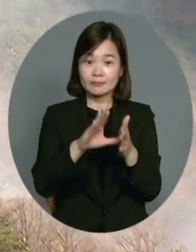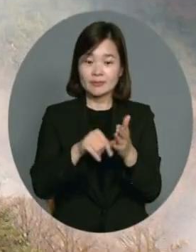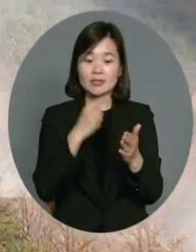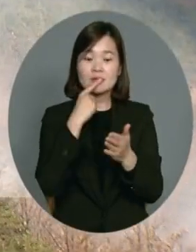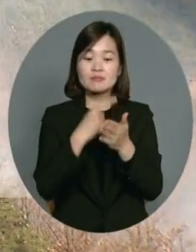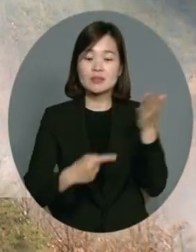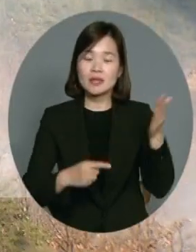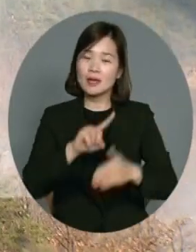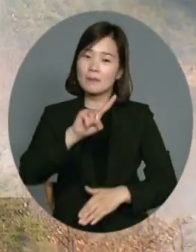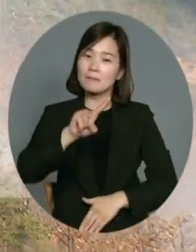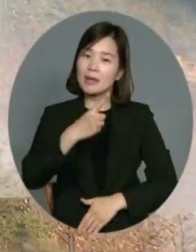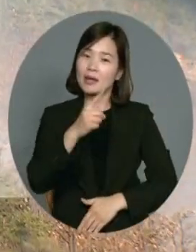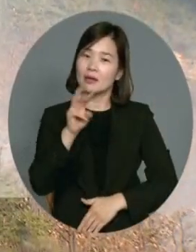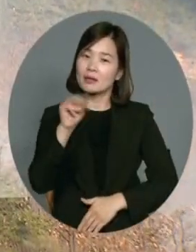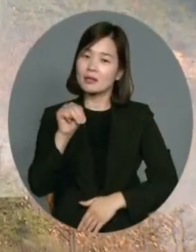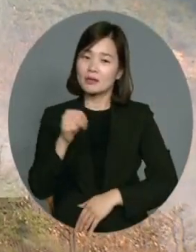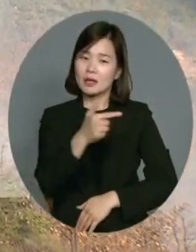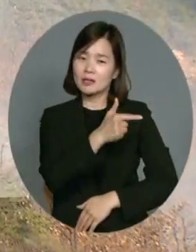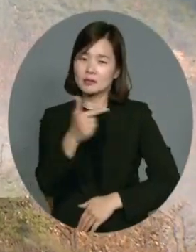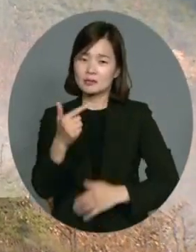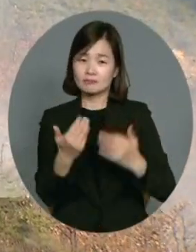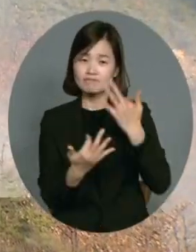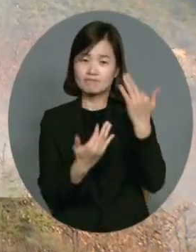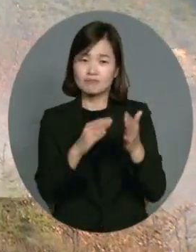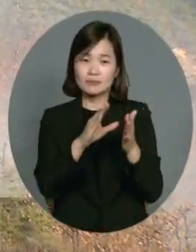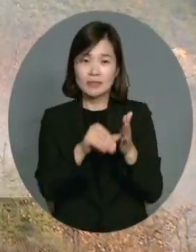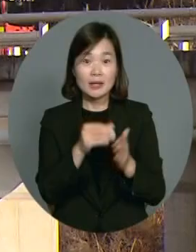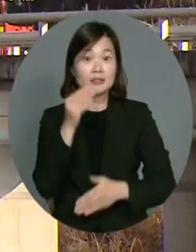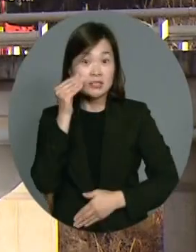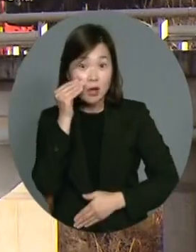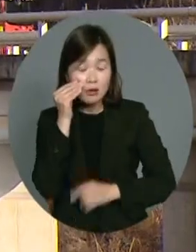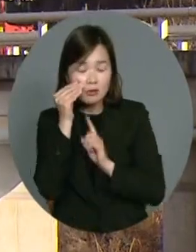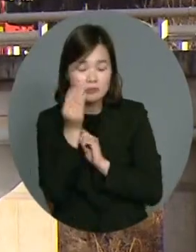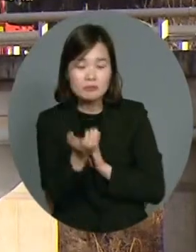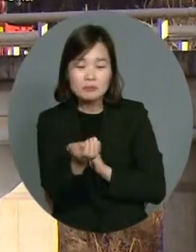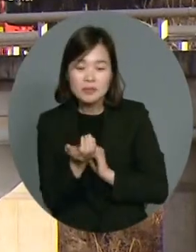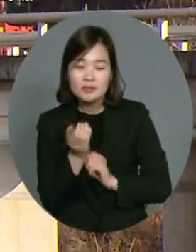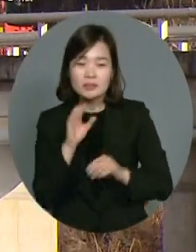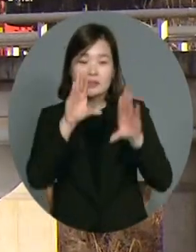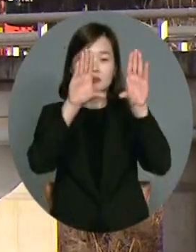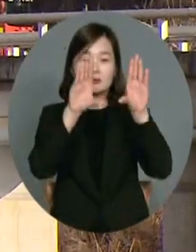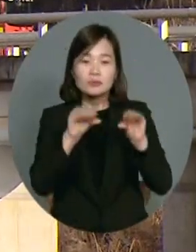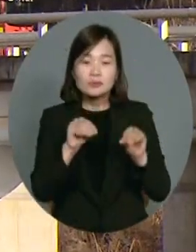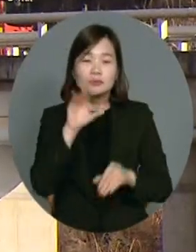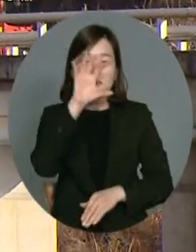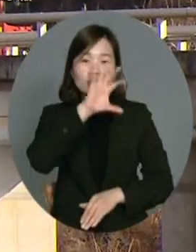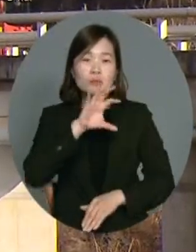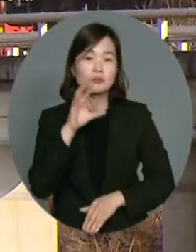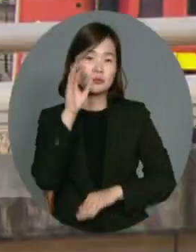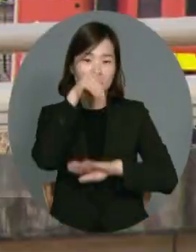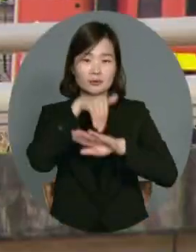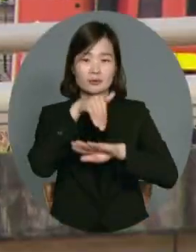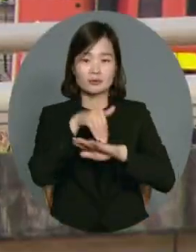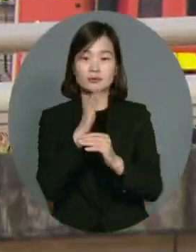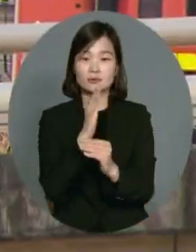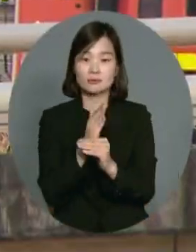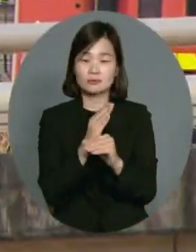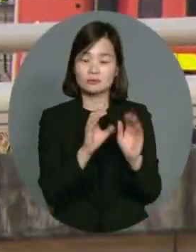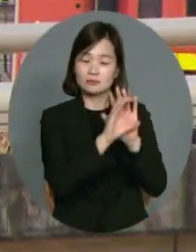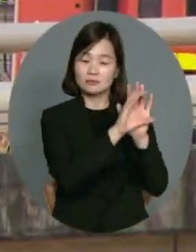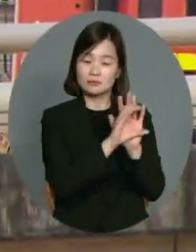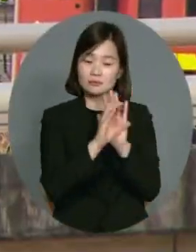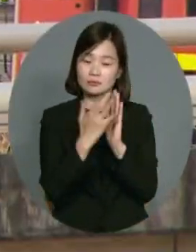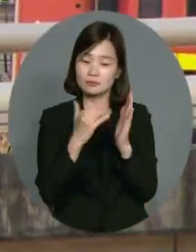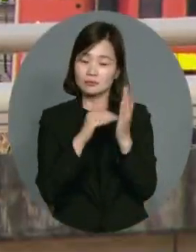면적 100헥타르 이상의 대형 산불이 발생했다고 가정하고 산불 진화 시범 훈련을 벌였습니다. 코로나 유행